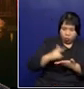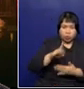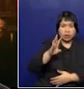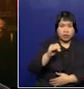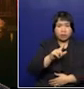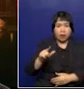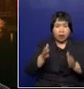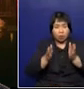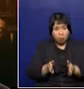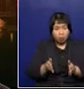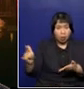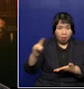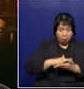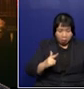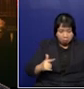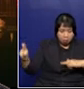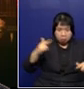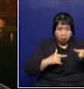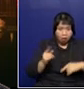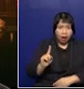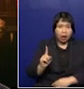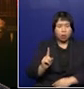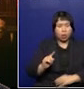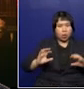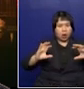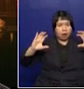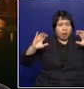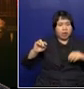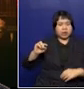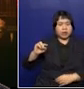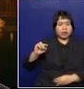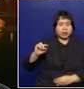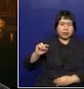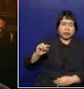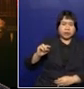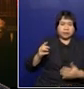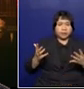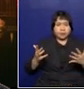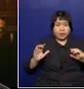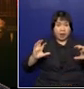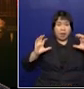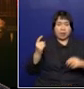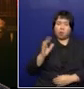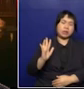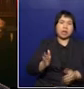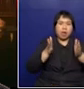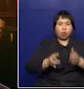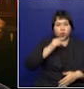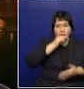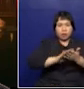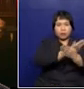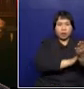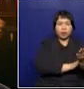เทศไทยฮะท่านว่าเกิดอะไรขึ้นฮะในที่สุดรัฐบาลตอนนั้นมันไม่ใช่รัฐบาลอย่างเดียวนะคนไทยทั้งประเท